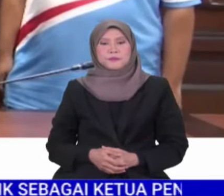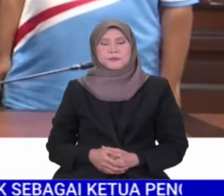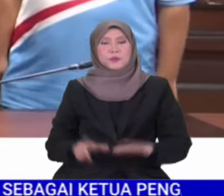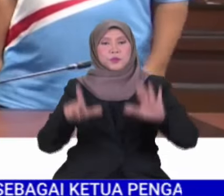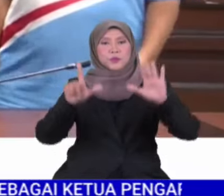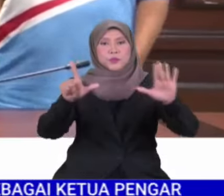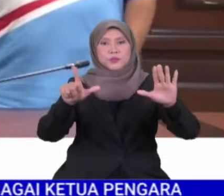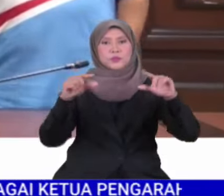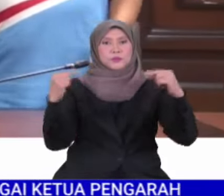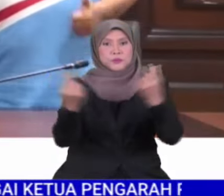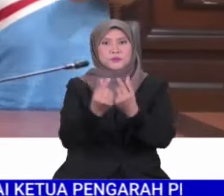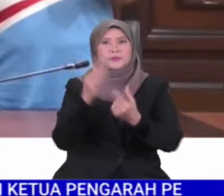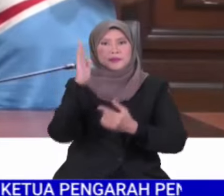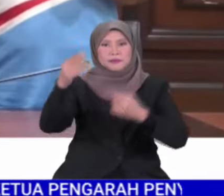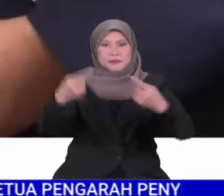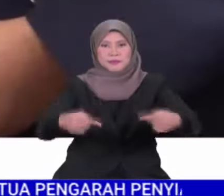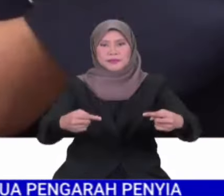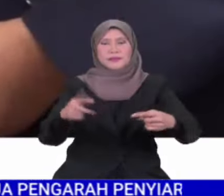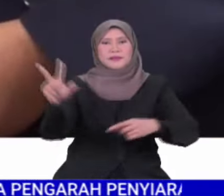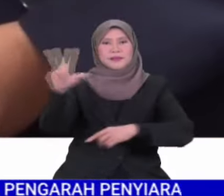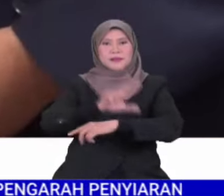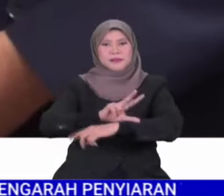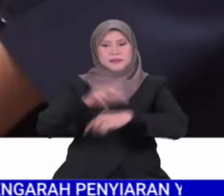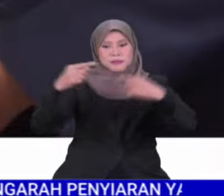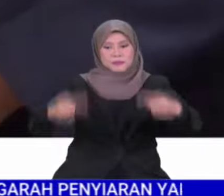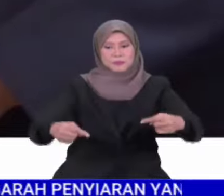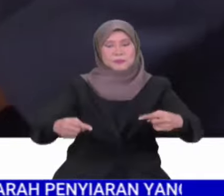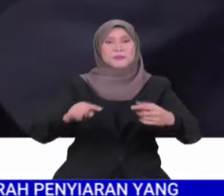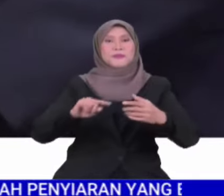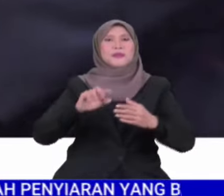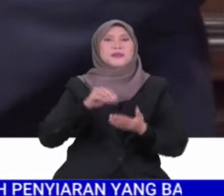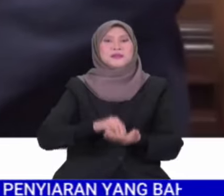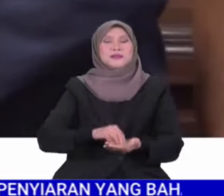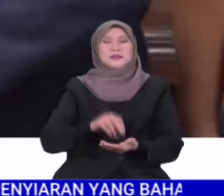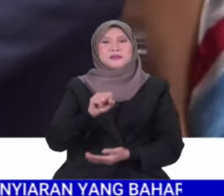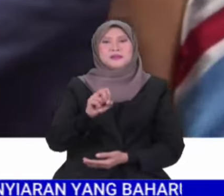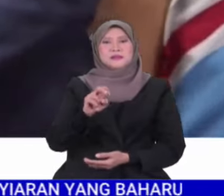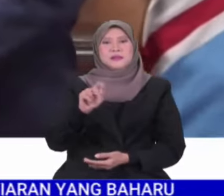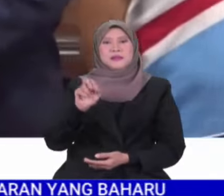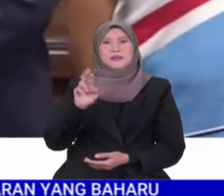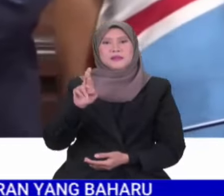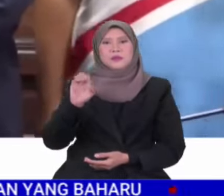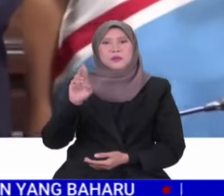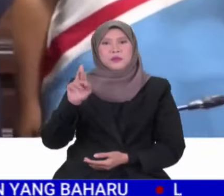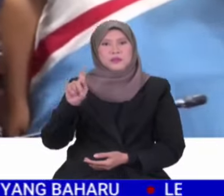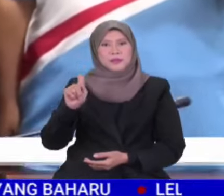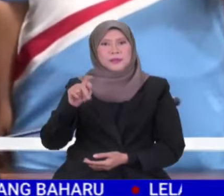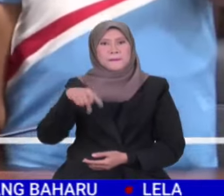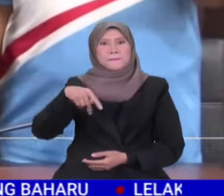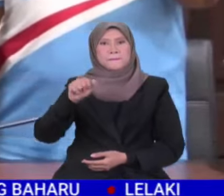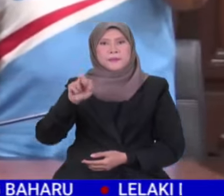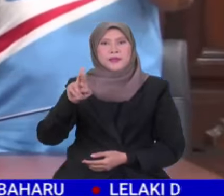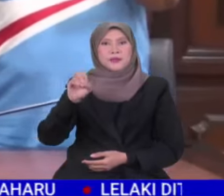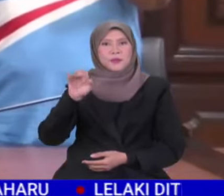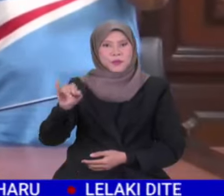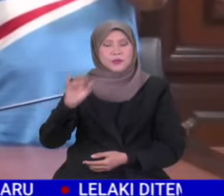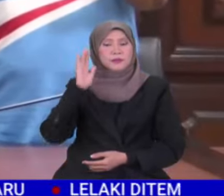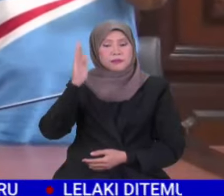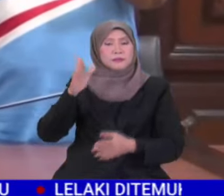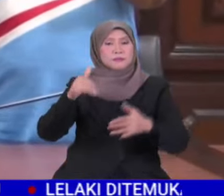7 kategori bakal dipertandingkan selama 3 hari kejohanan berlangsung di Centre Court Paroi. Pemenang akan membawa pulang piala